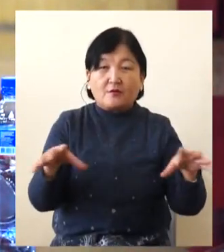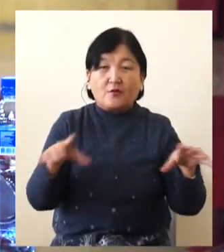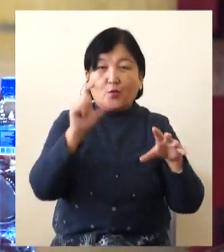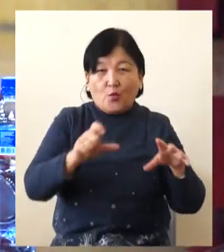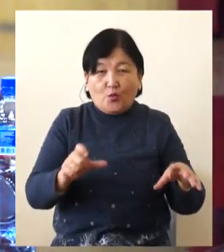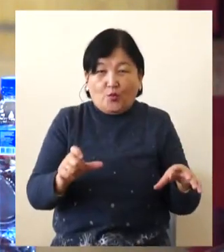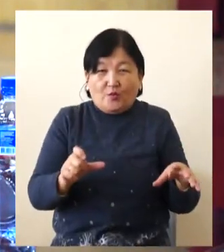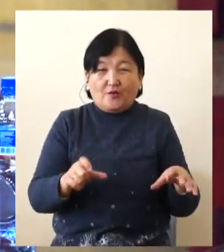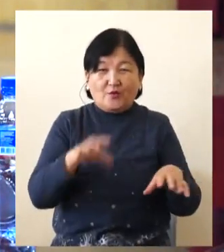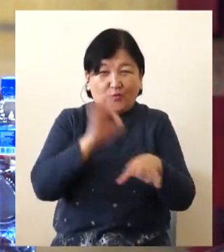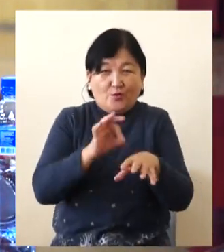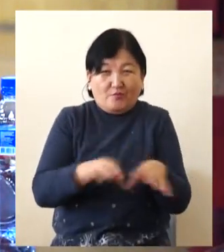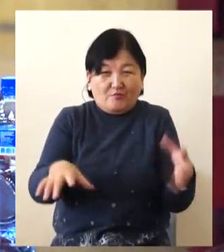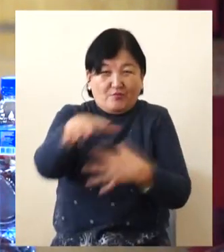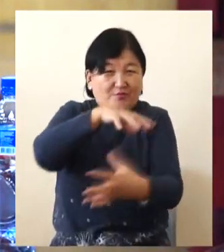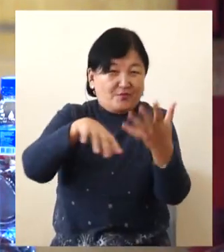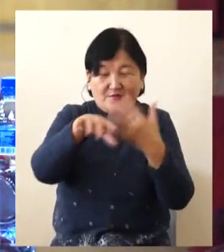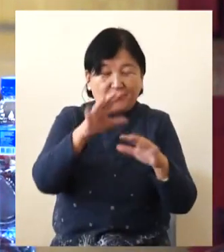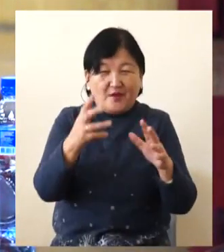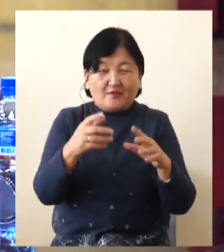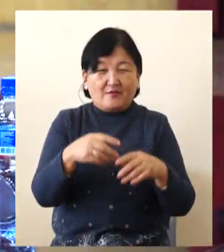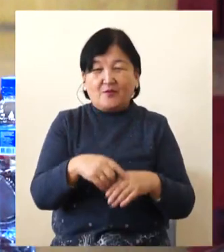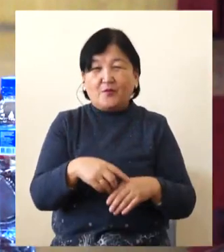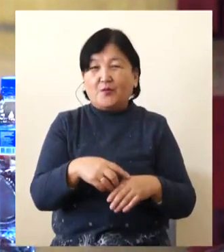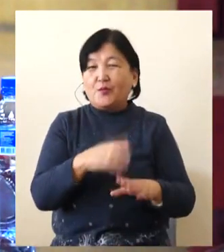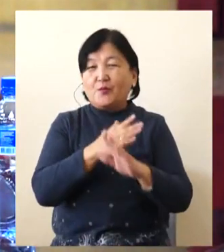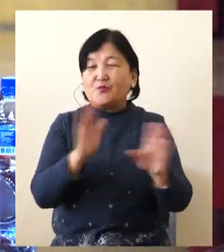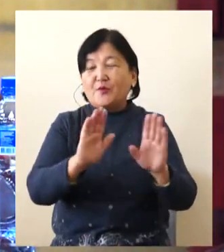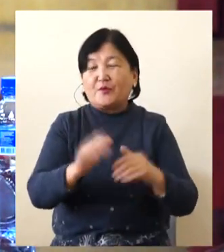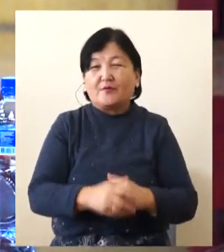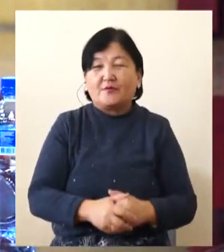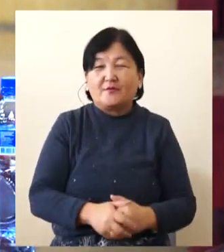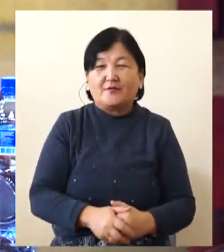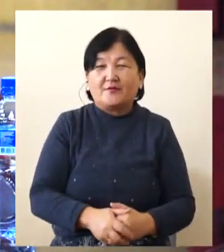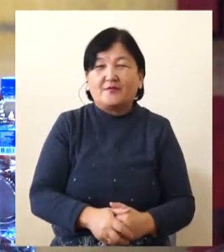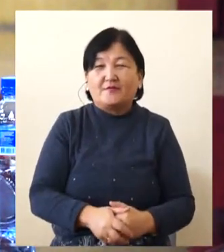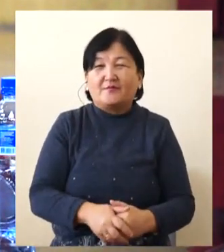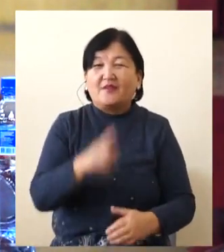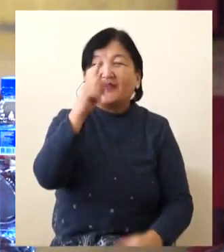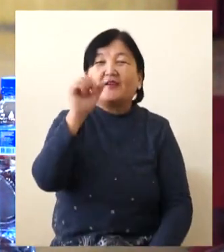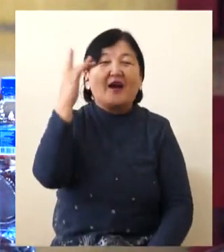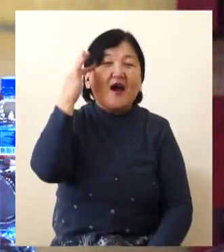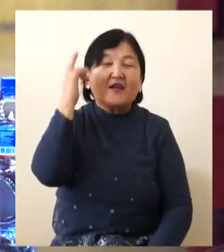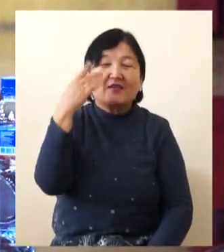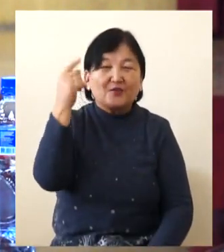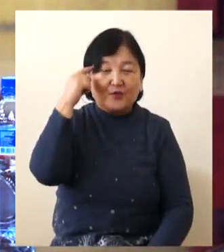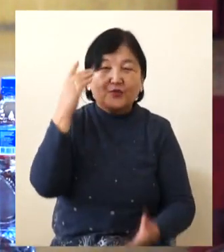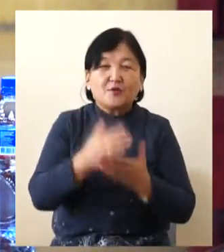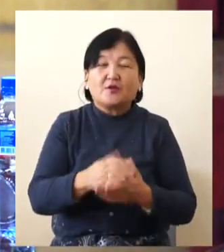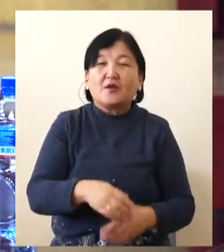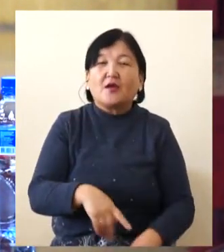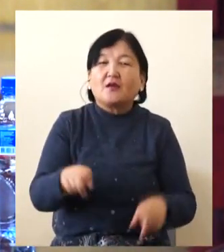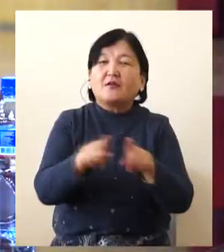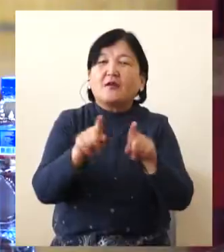өвчө алдахгүй хин өрдөөс үгүйсэх аргагүй. Гэтэ яг л бас нэг маний хүн бол өөрийнх нь нэг аргачлан тэр гэж үз. Ер нь